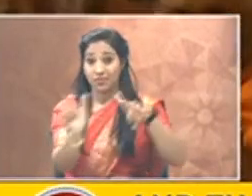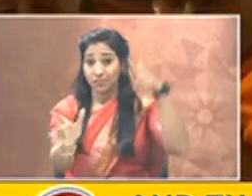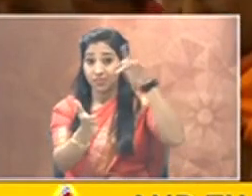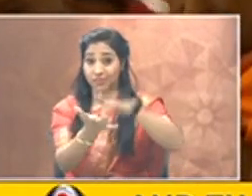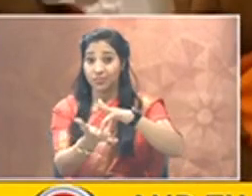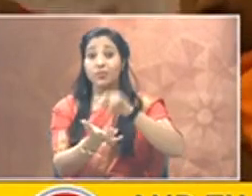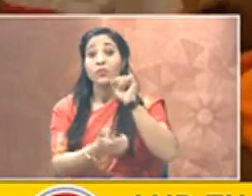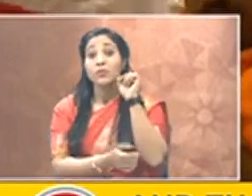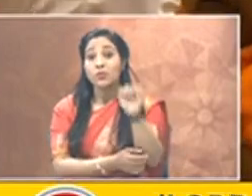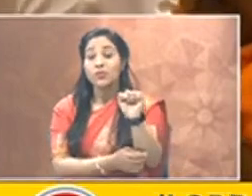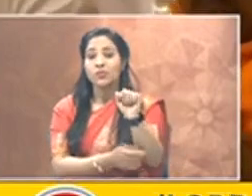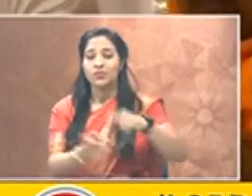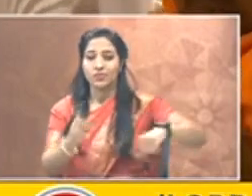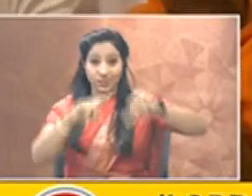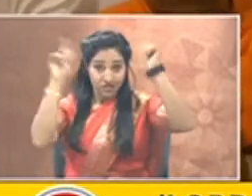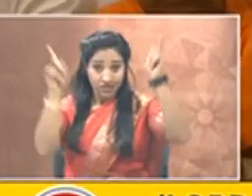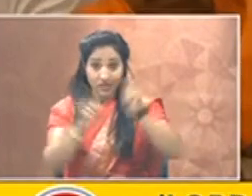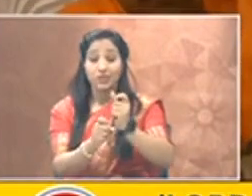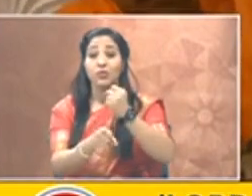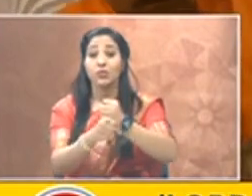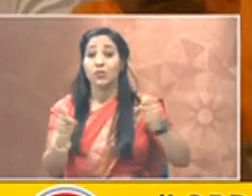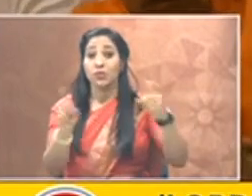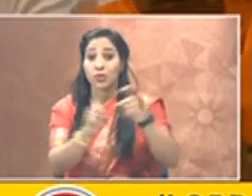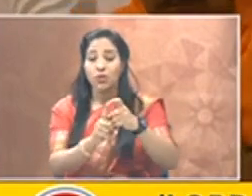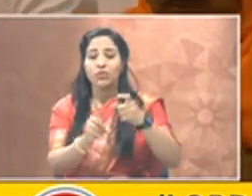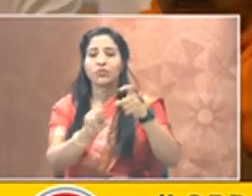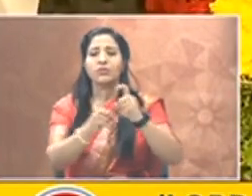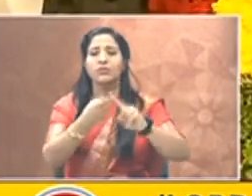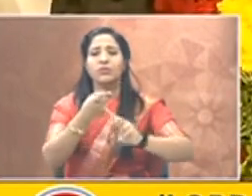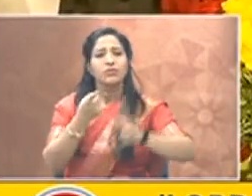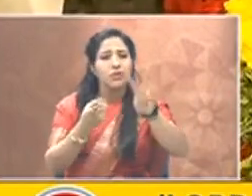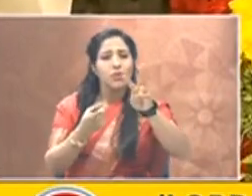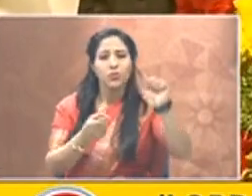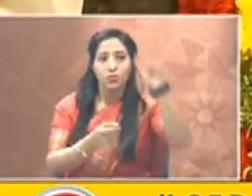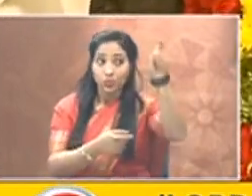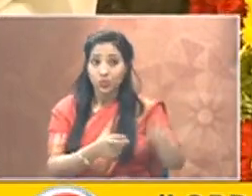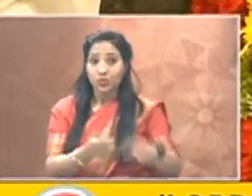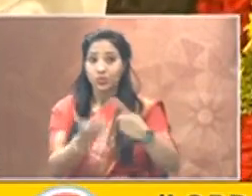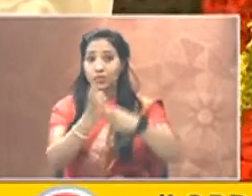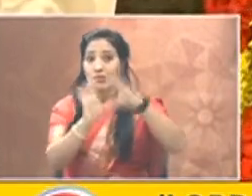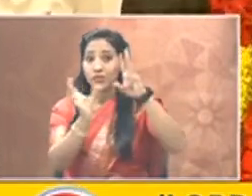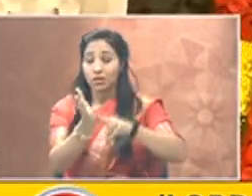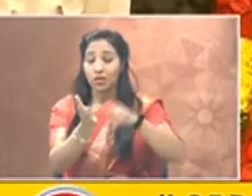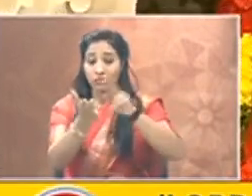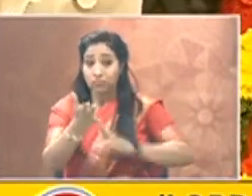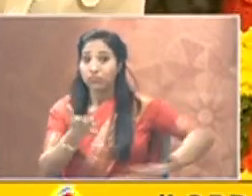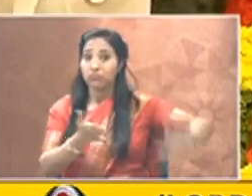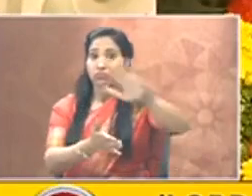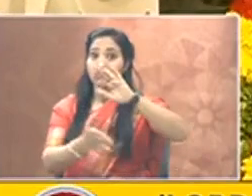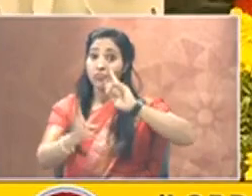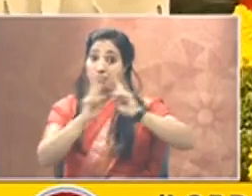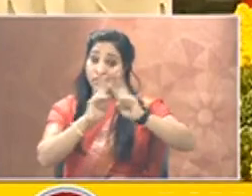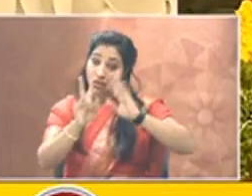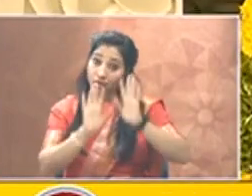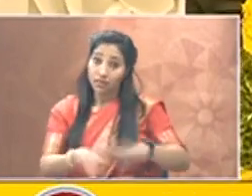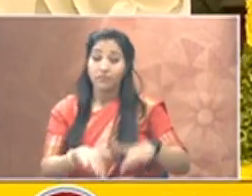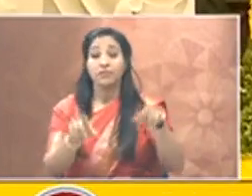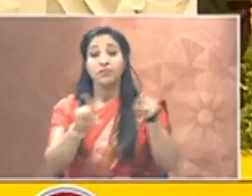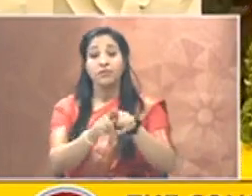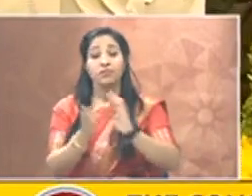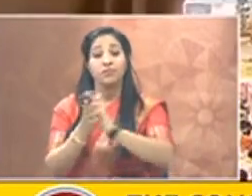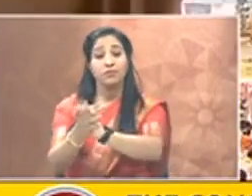मैंने देव से देश की बात की थी, राम से राष्ट्र की बात की थी।